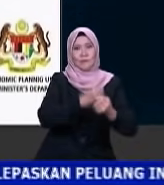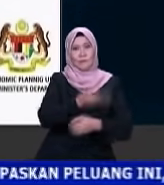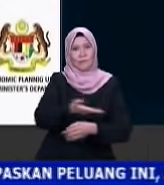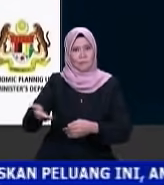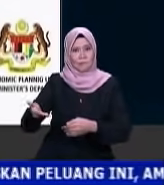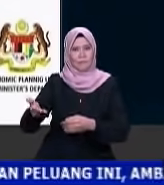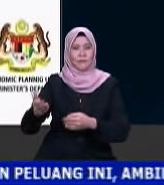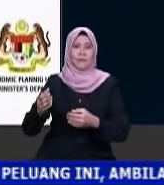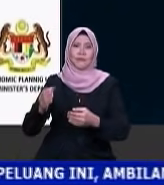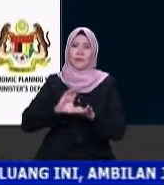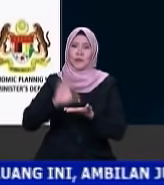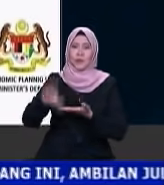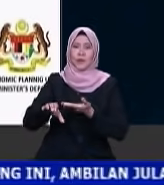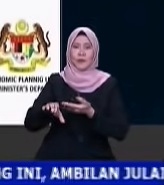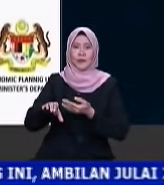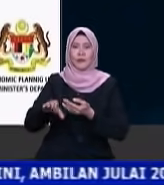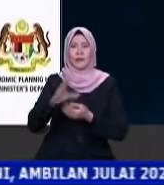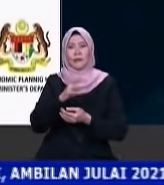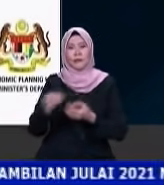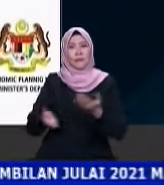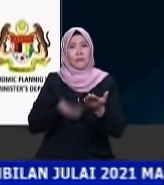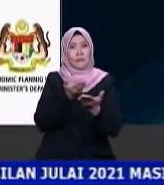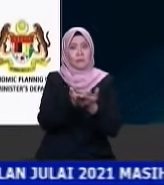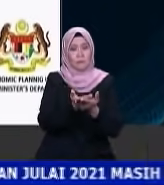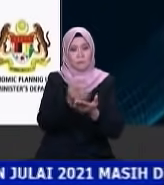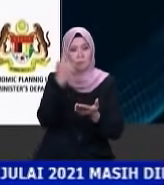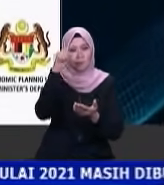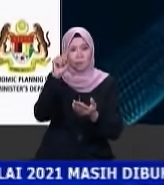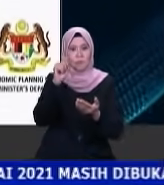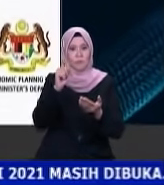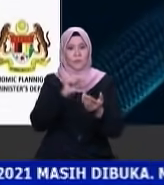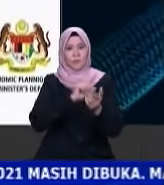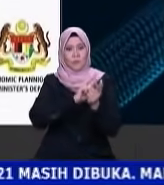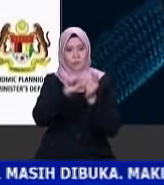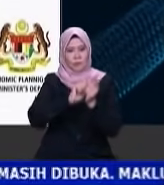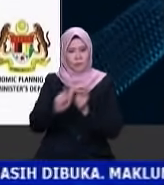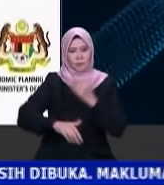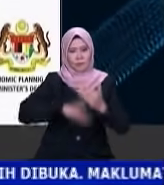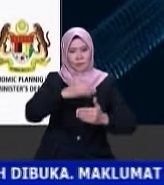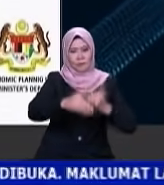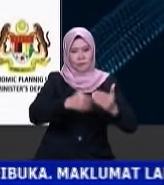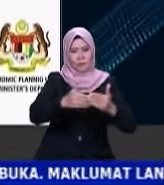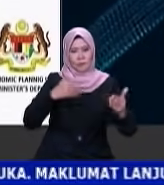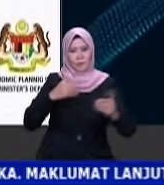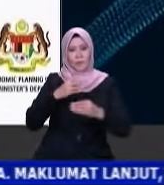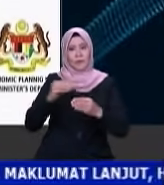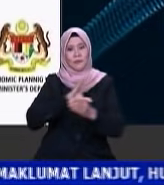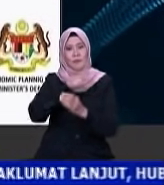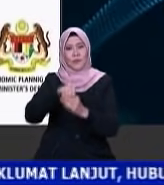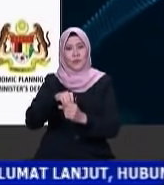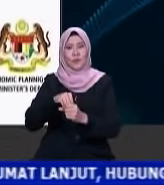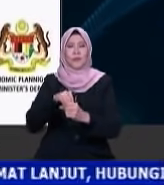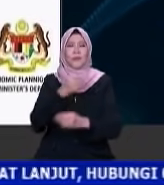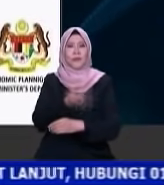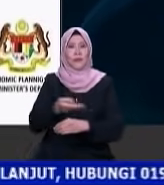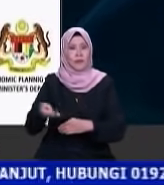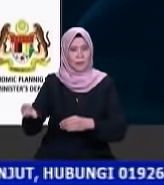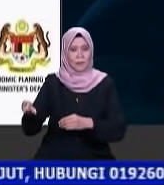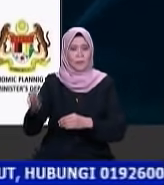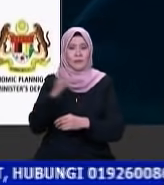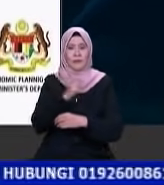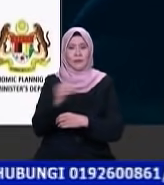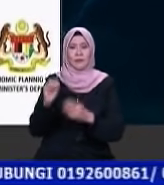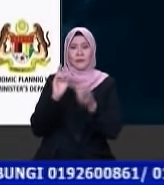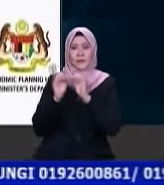investment facilitation, such as the pre-approval and post-approval processes, including facilitation for experts